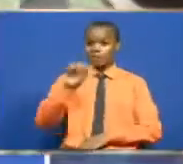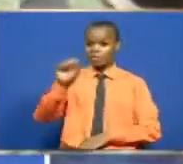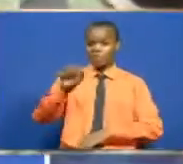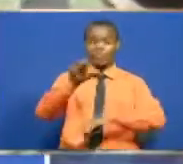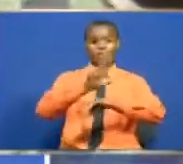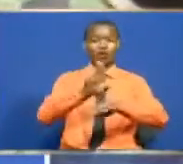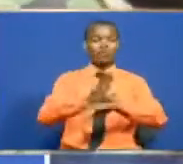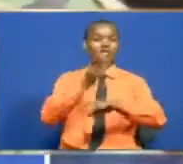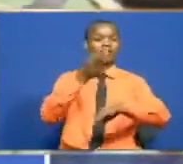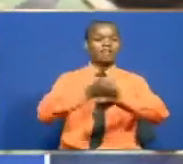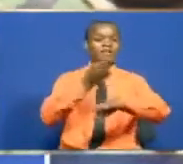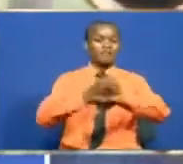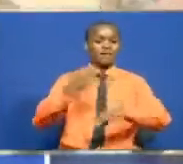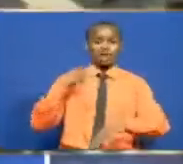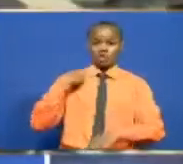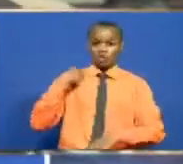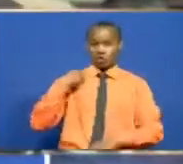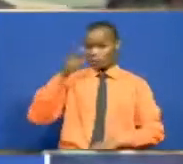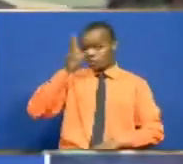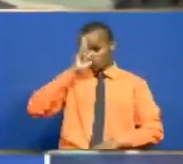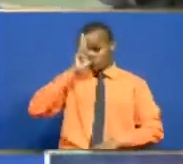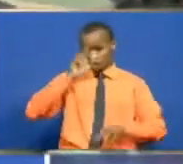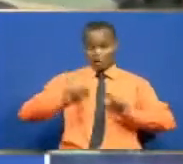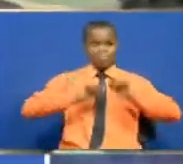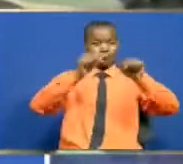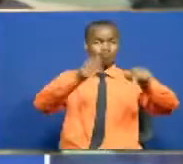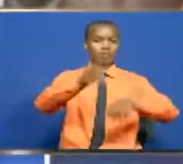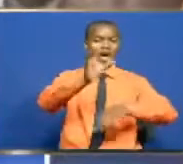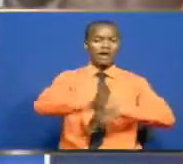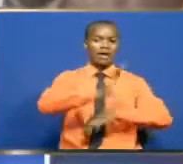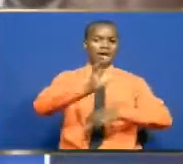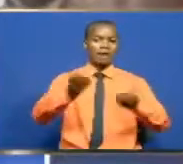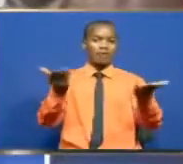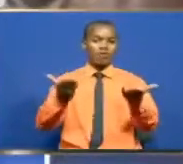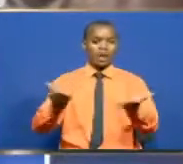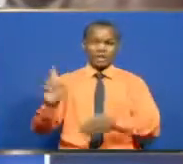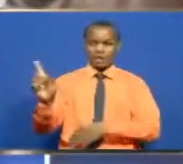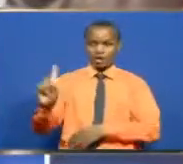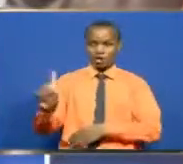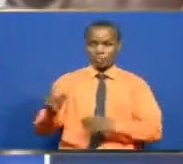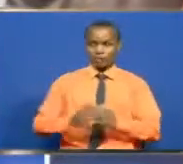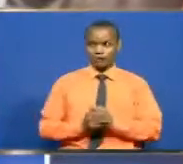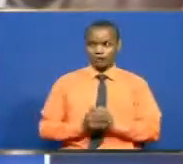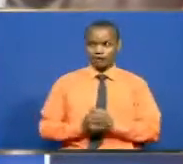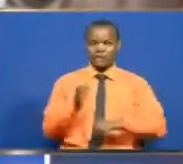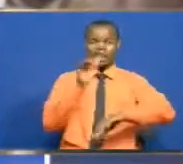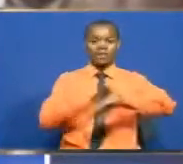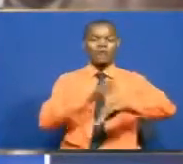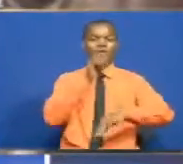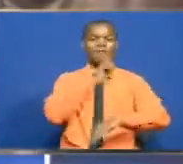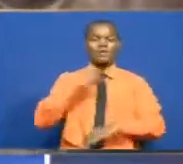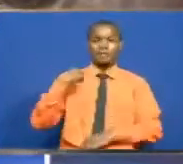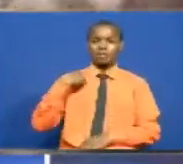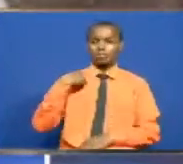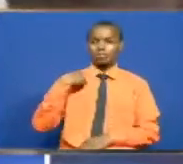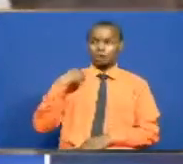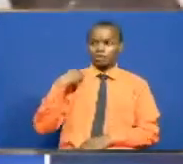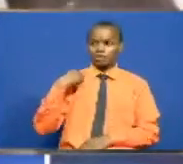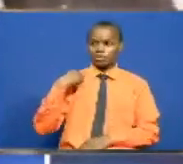sare bandia za polisi kutekeleza uhalifu wao jijini Nairobi. Alafu tuko na hizi mailfom mwana